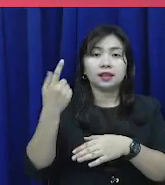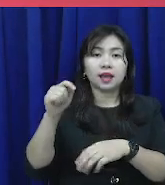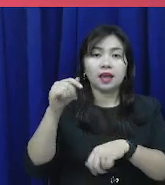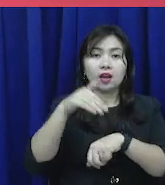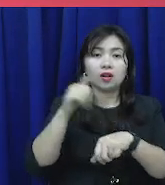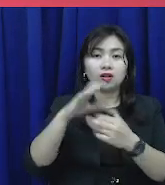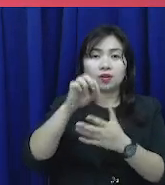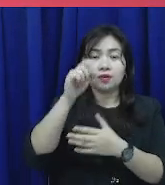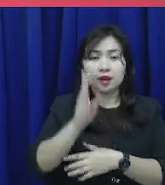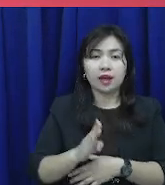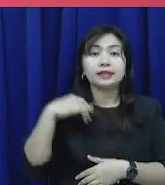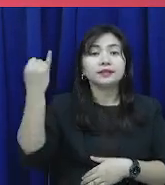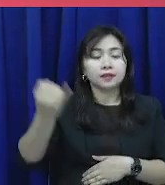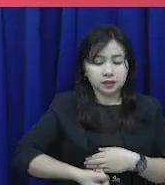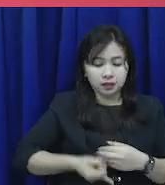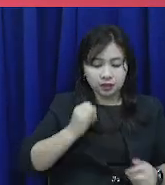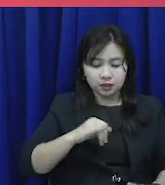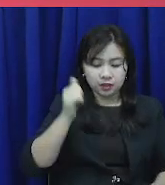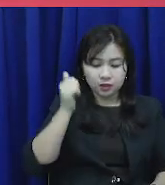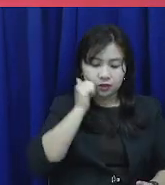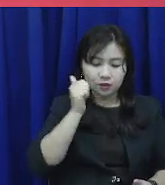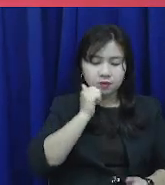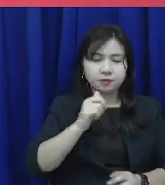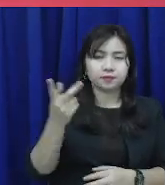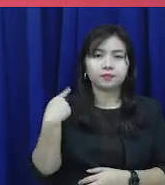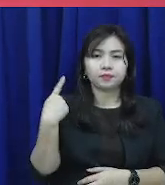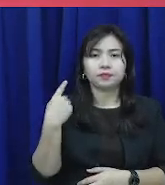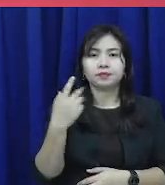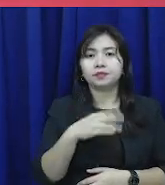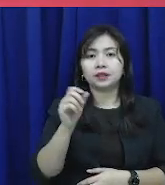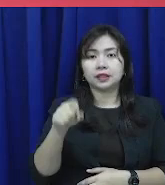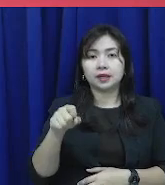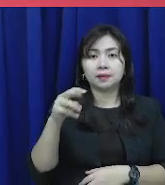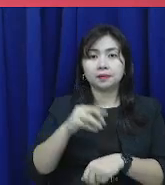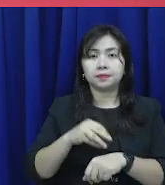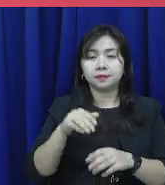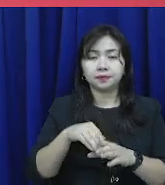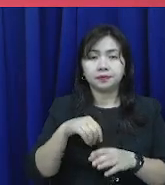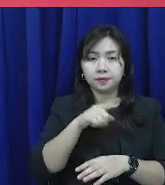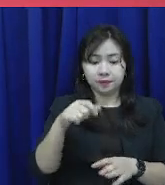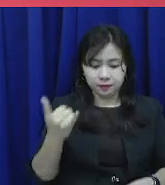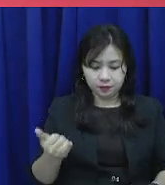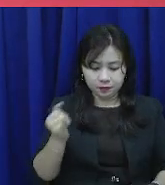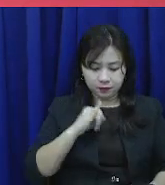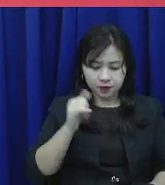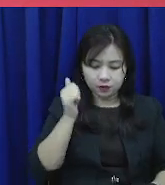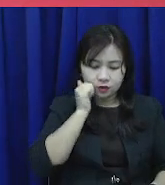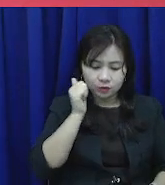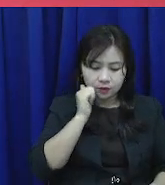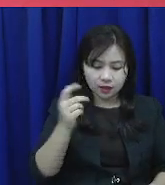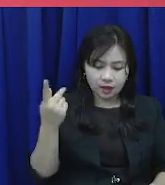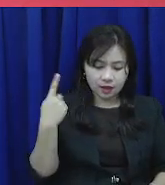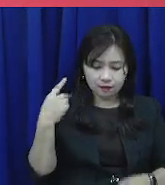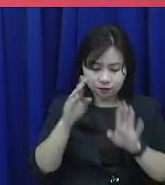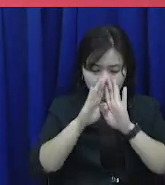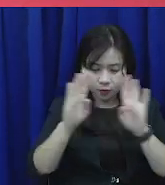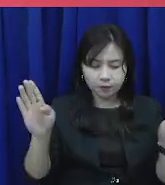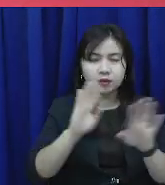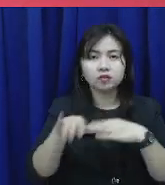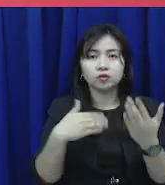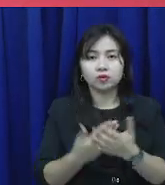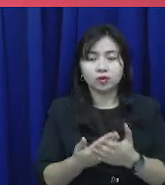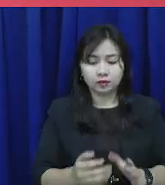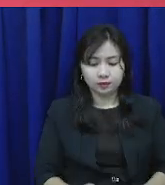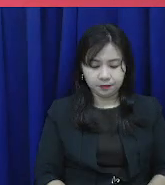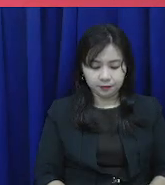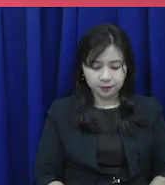is always there in fact the church itself itong gawain po ng panginoon dito sa atin is always is really open to see na ang